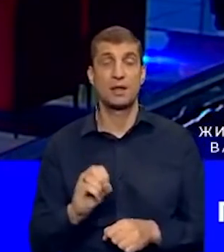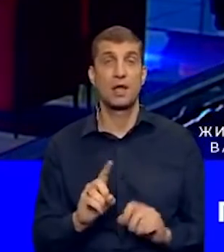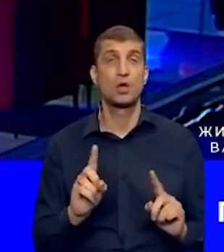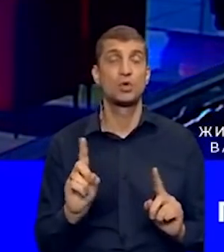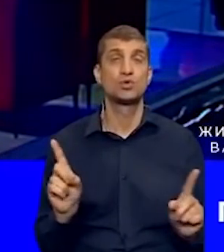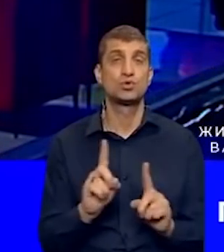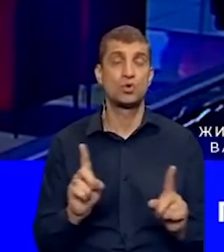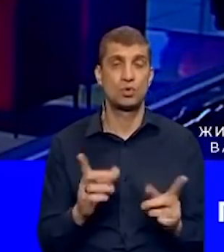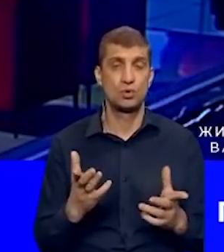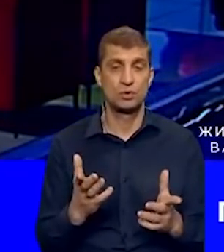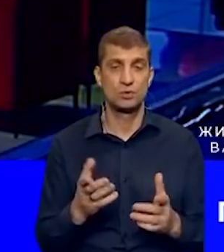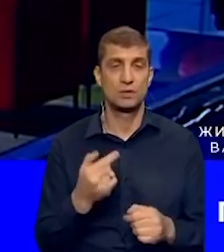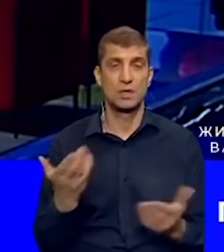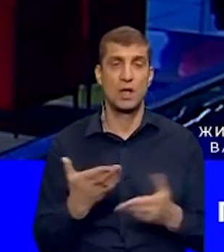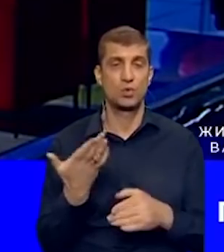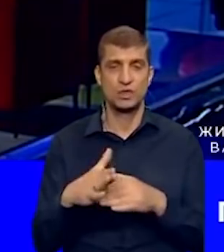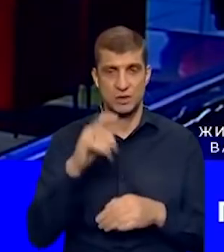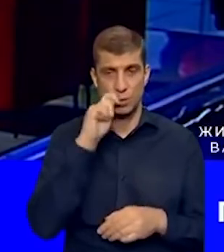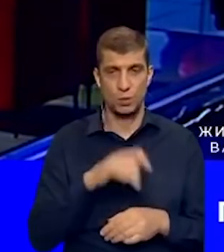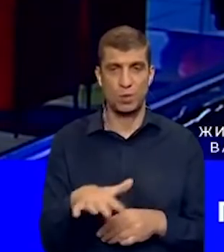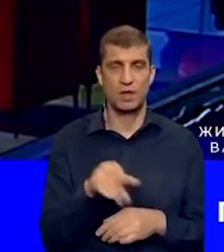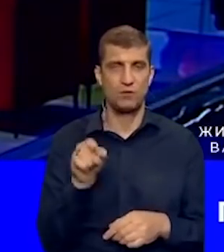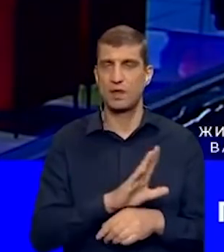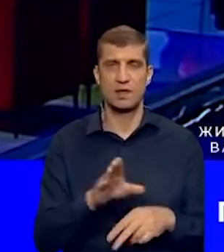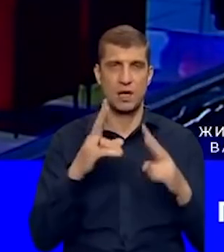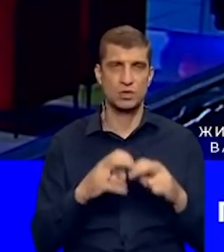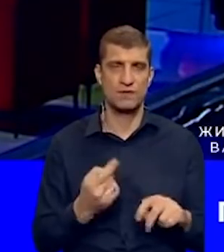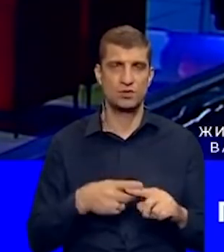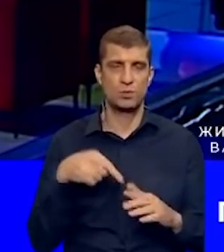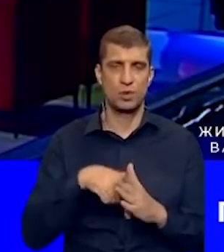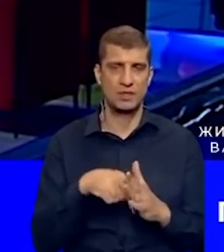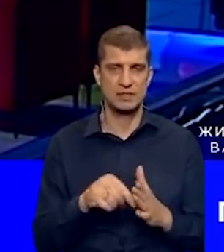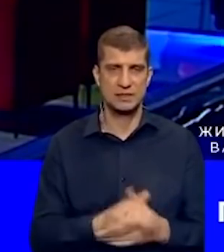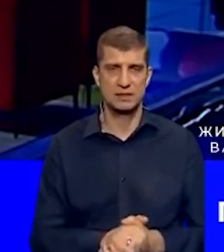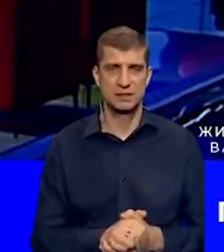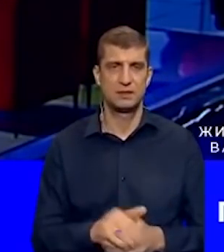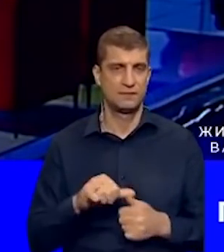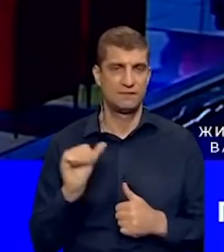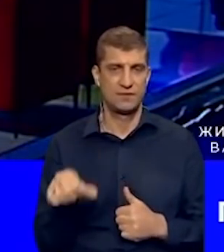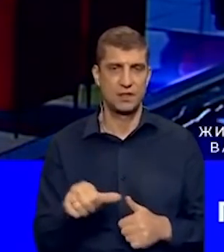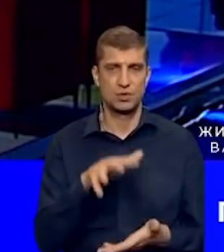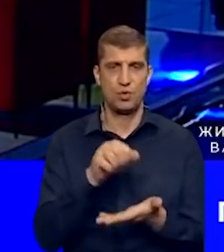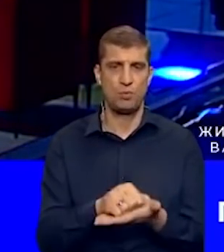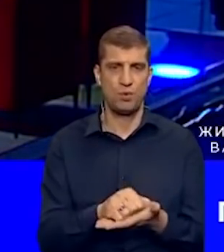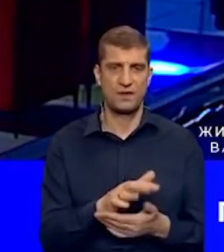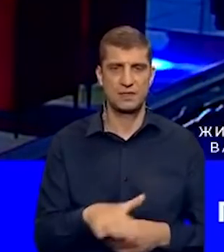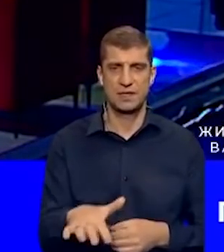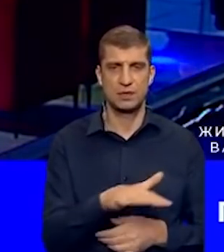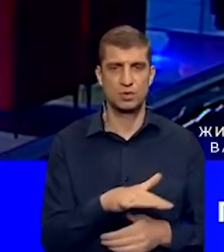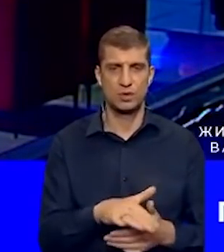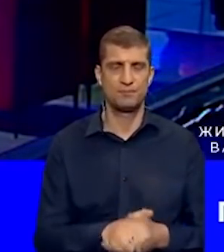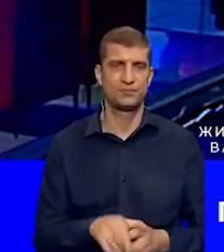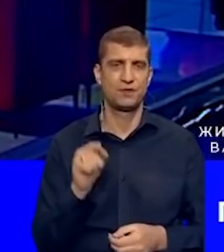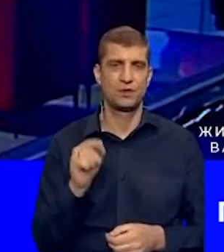вони, яку частину України вони не розглядають в цьому контексті? Виключно окуповані території.